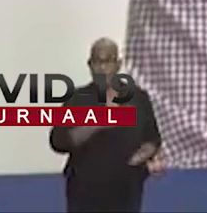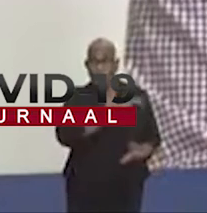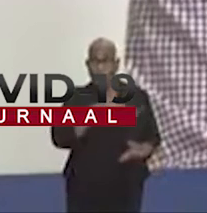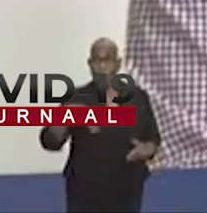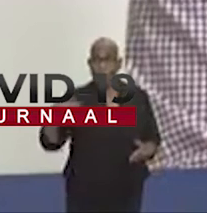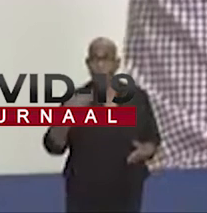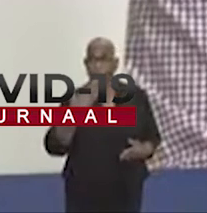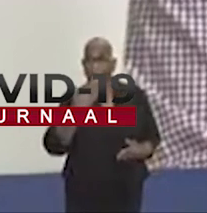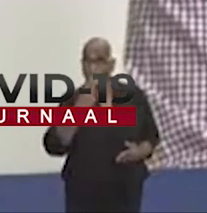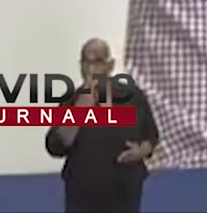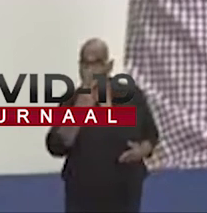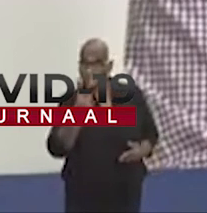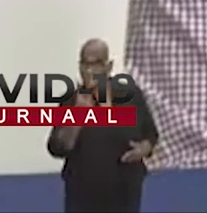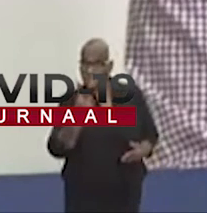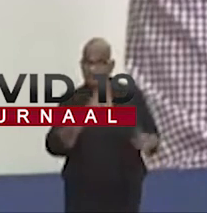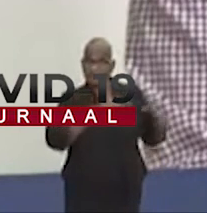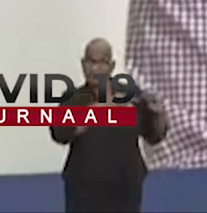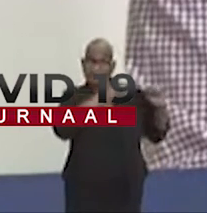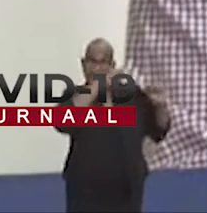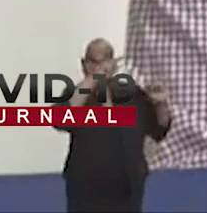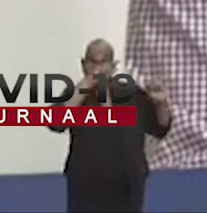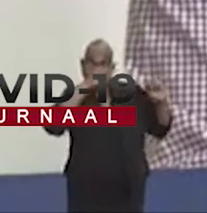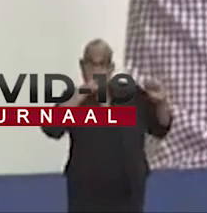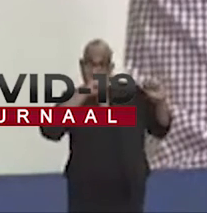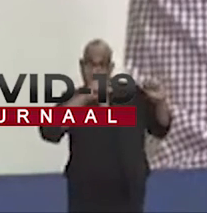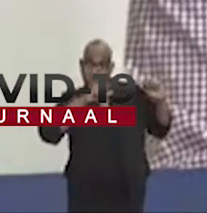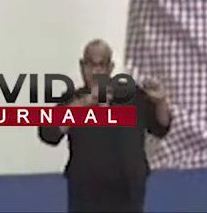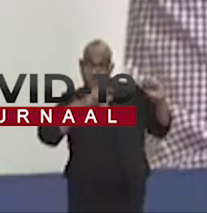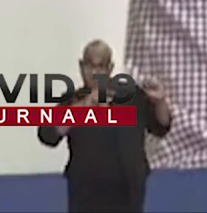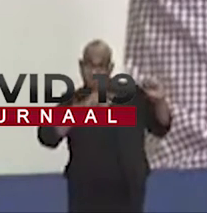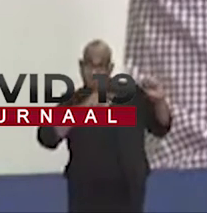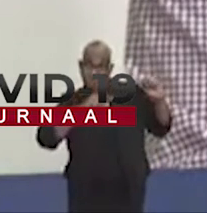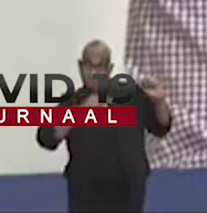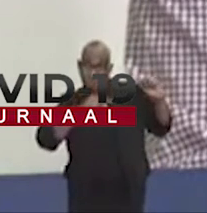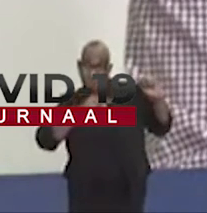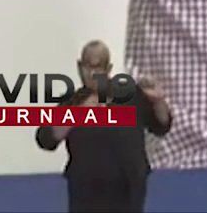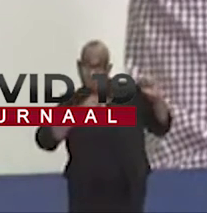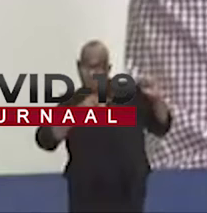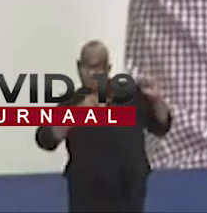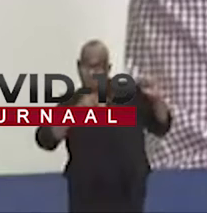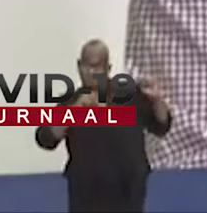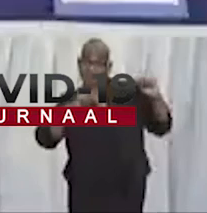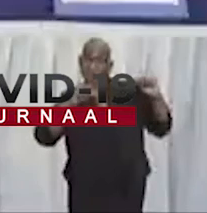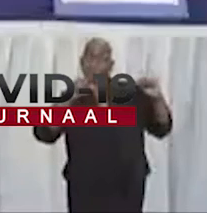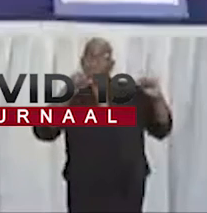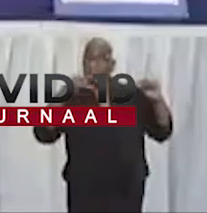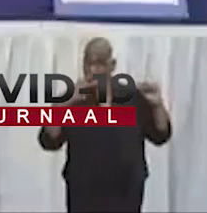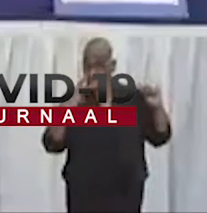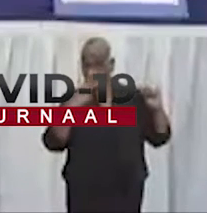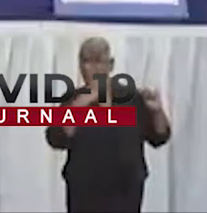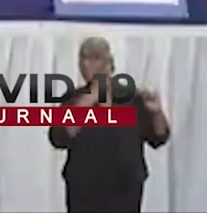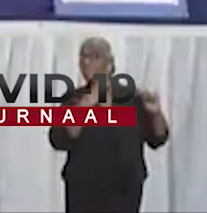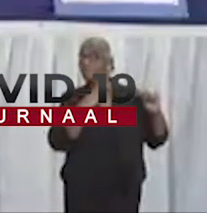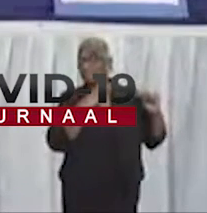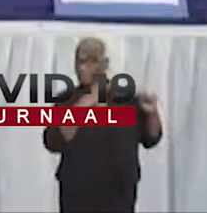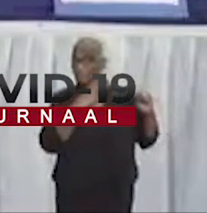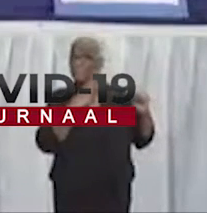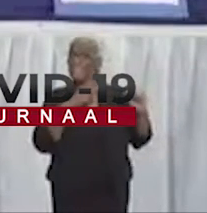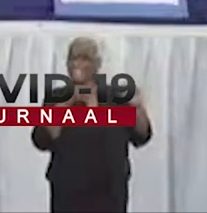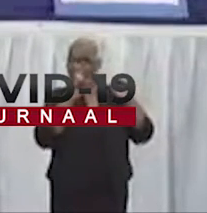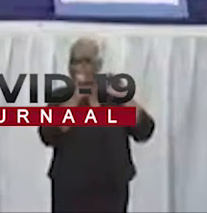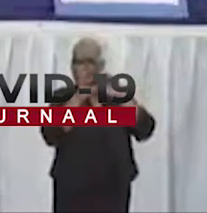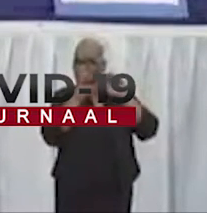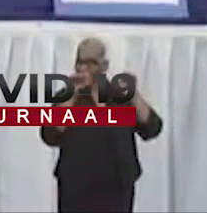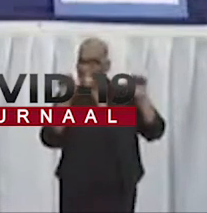wij bij de curve een dalende trend vertonen. Maar dat werd wel, dat is op basis van